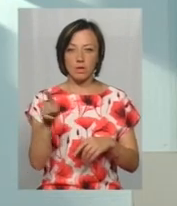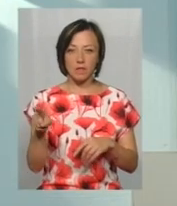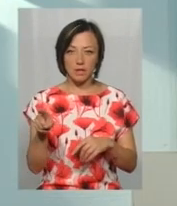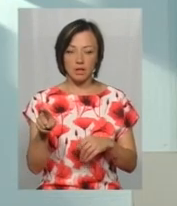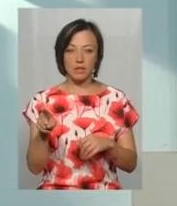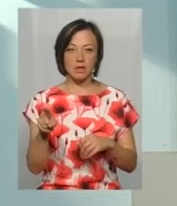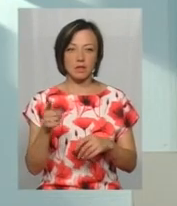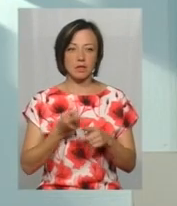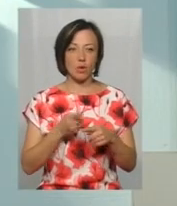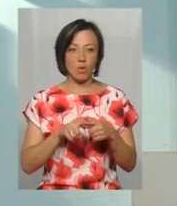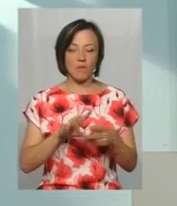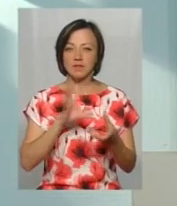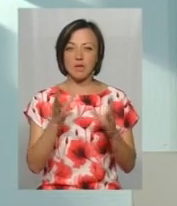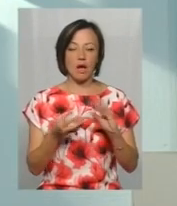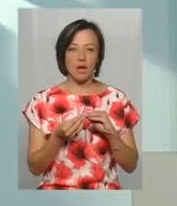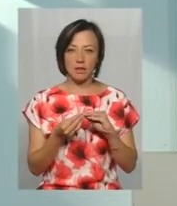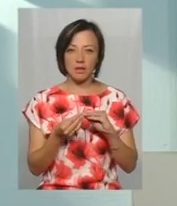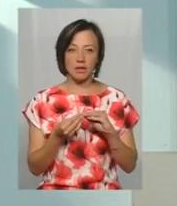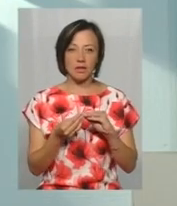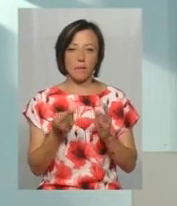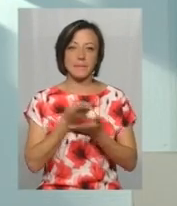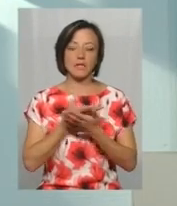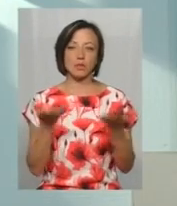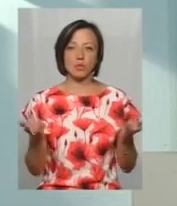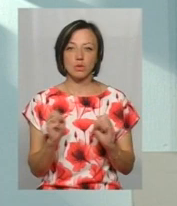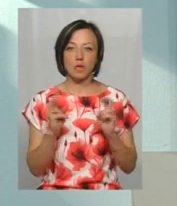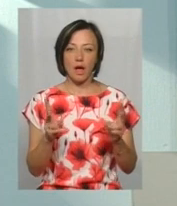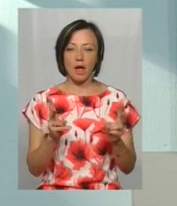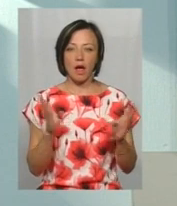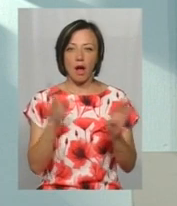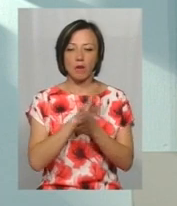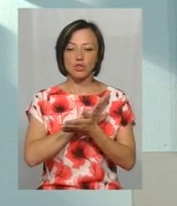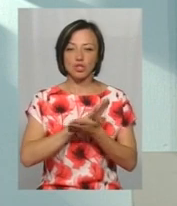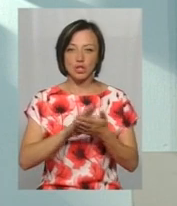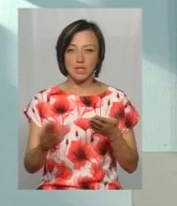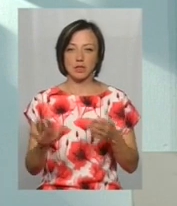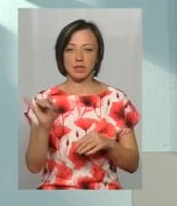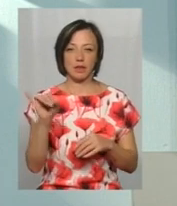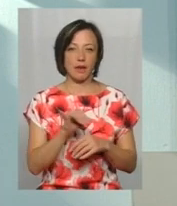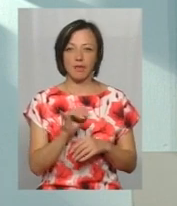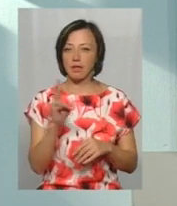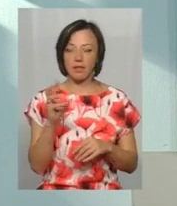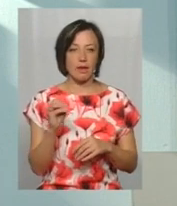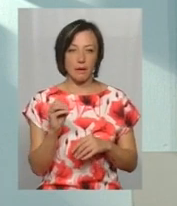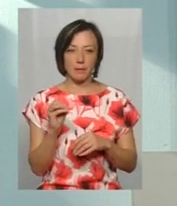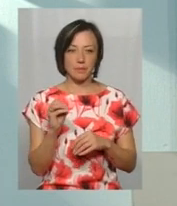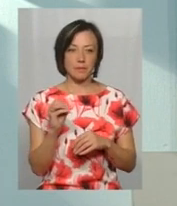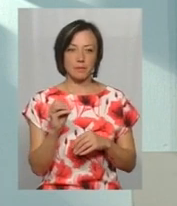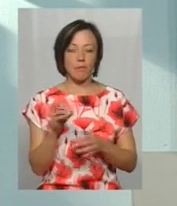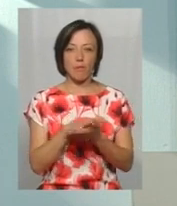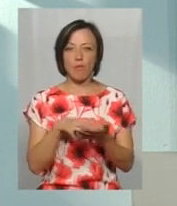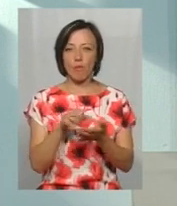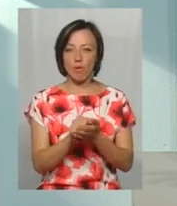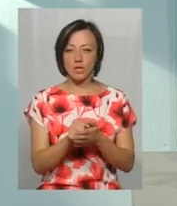його взагалі презентують як екологічно чистий і не